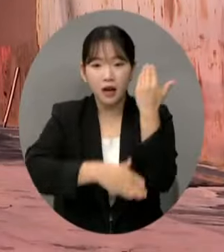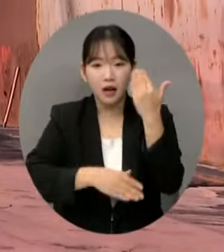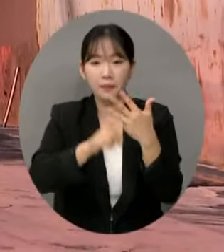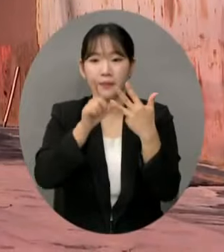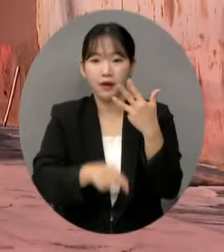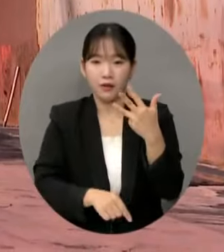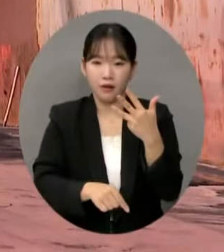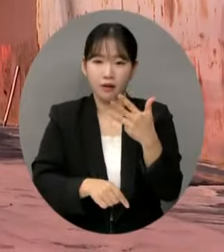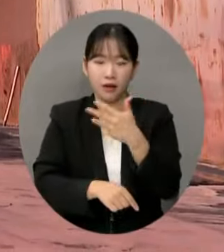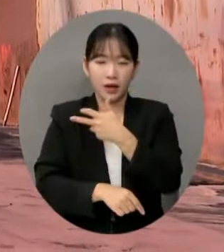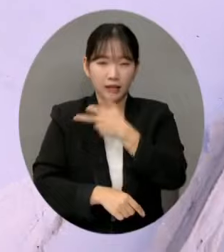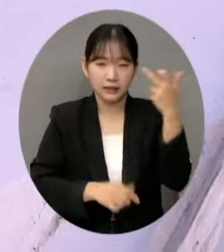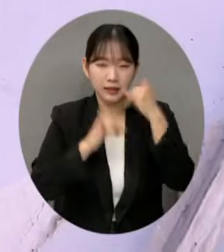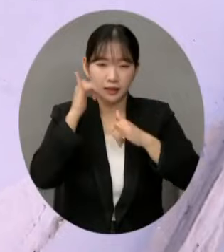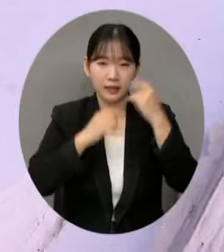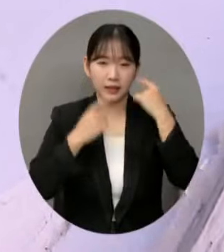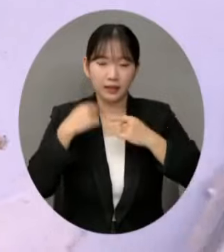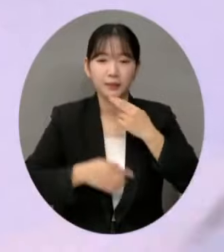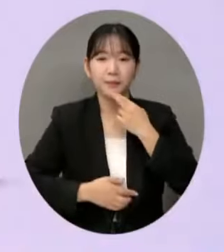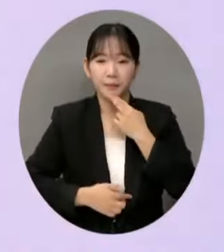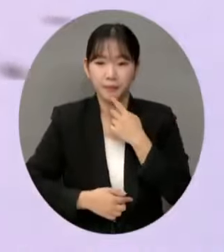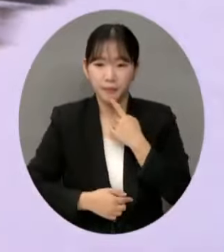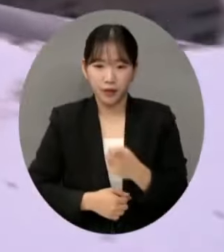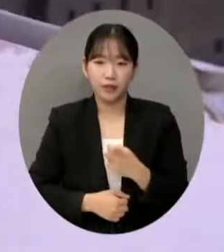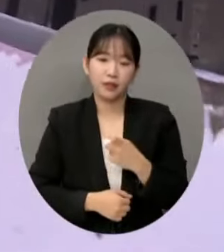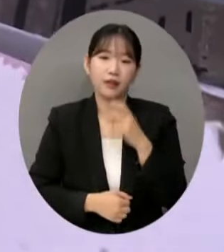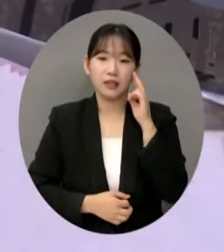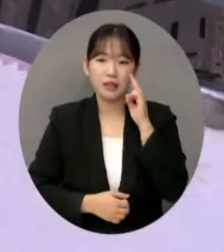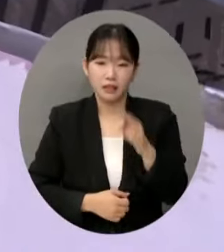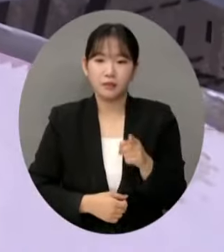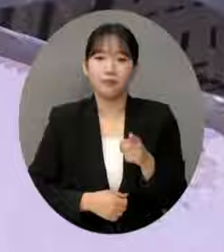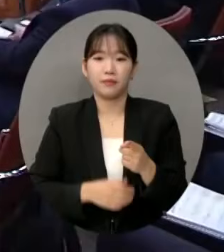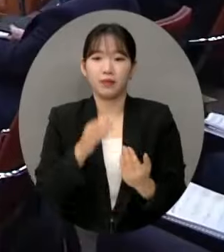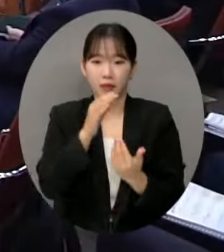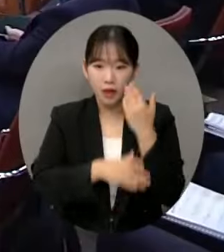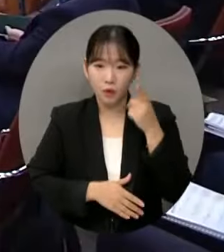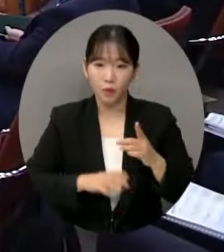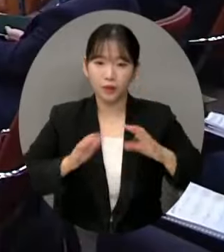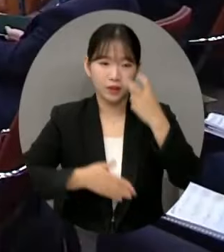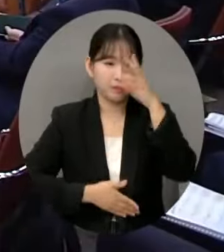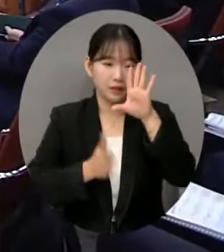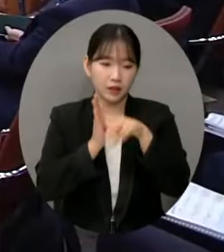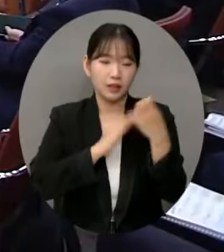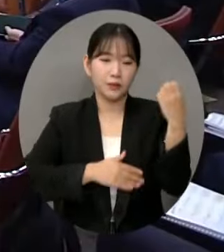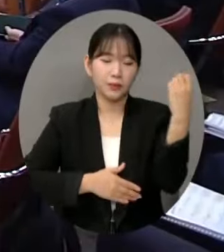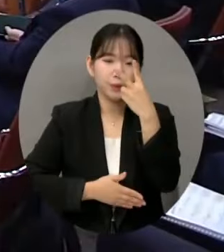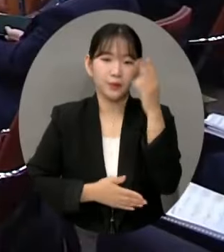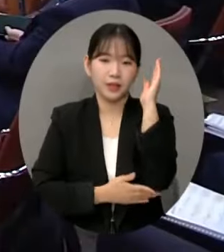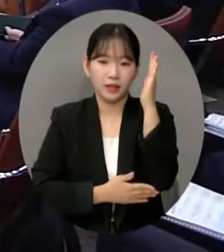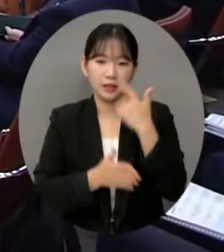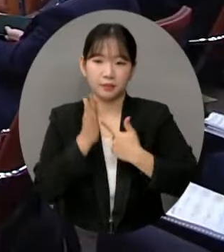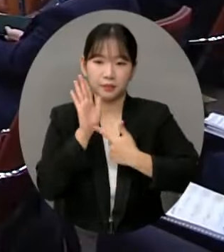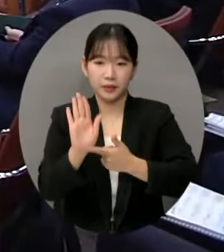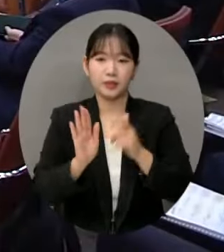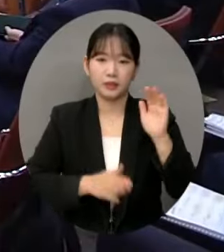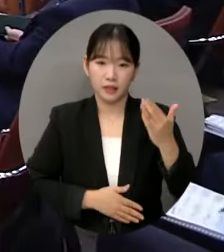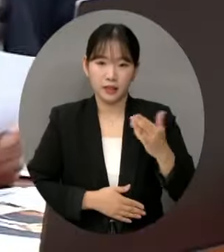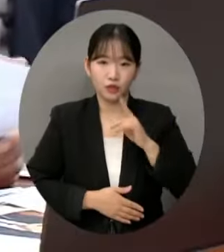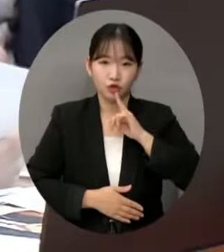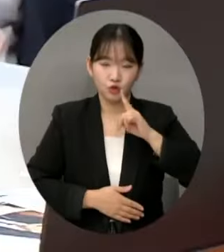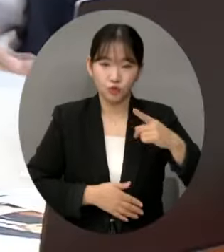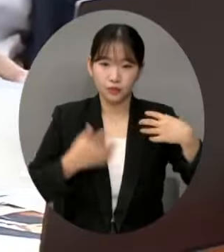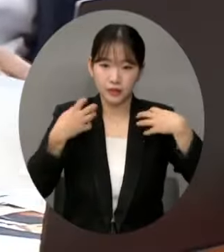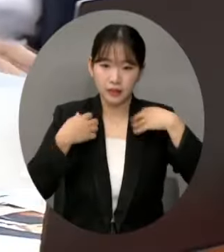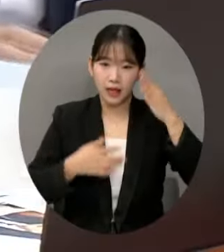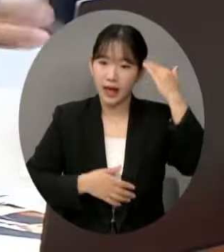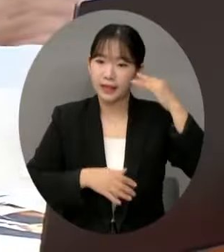하다면 대형 인명피해로 이어질 뻔한 아찔한 사고 순간은 국정감사장에서 다시 한번 도마에 올랐습니다 발주기관